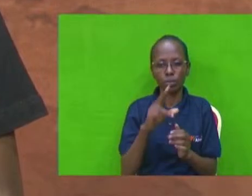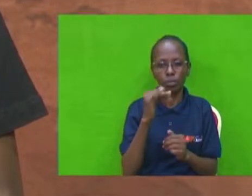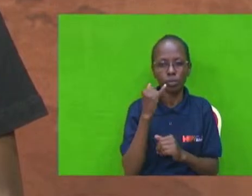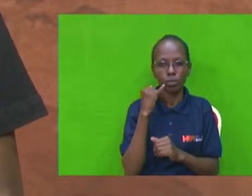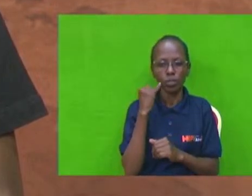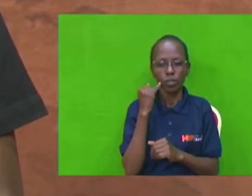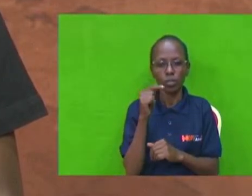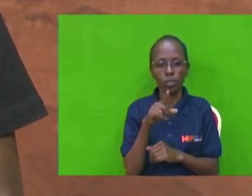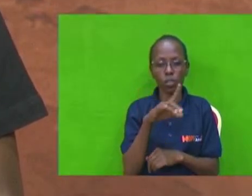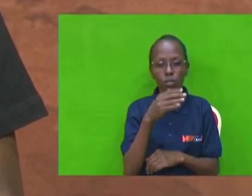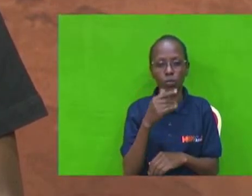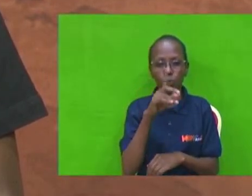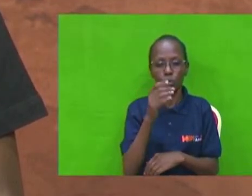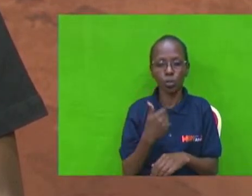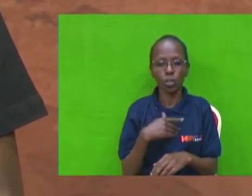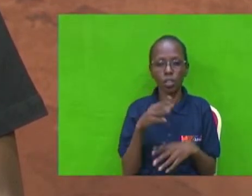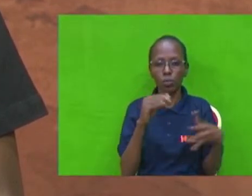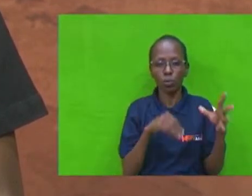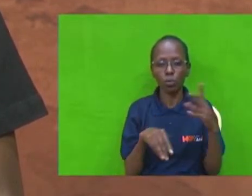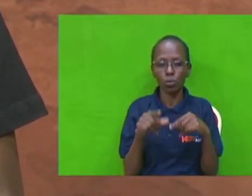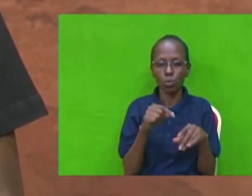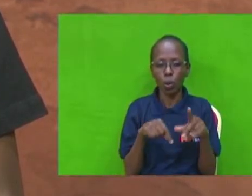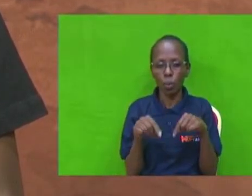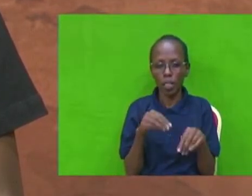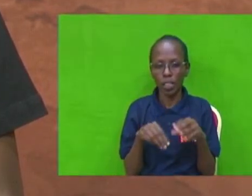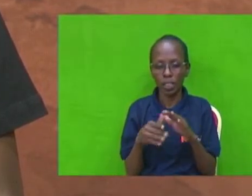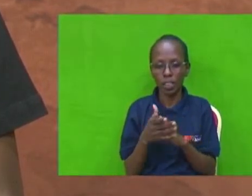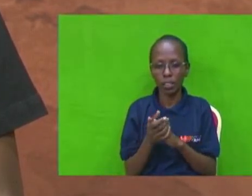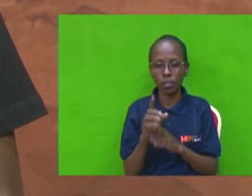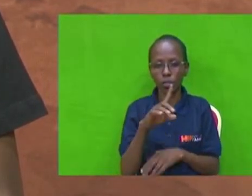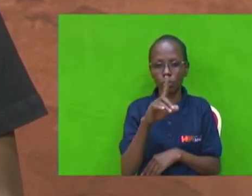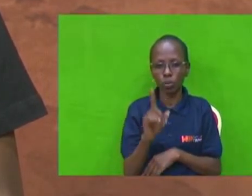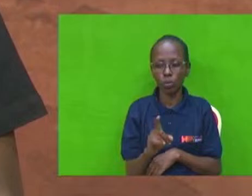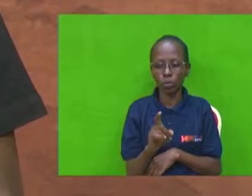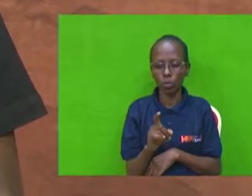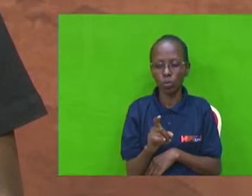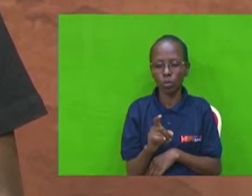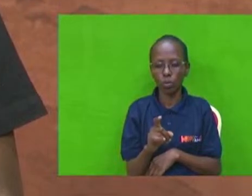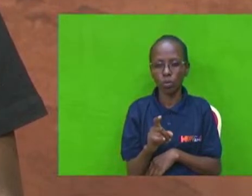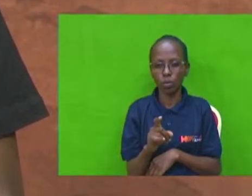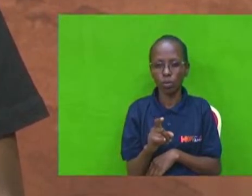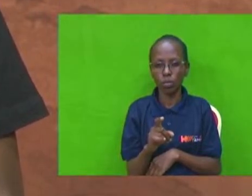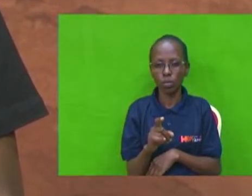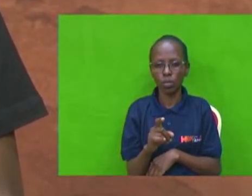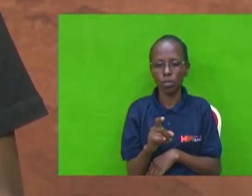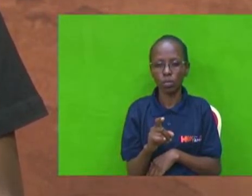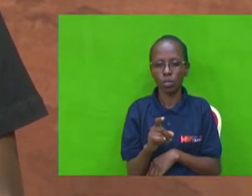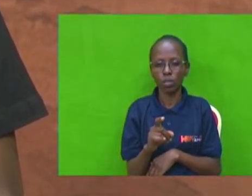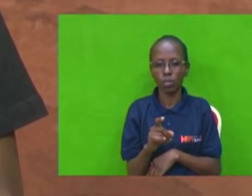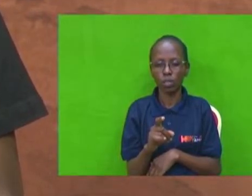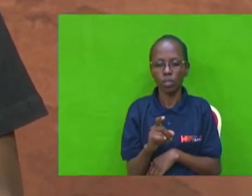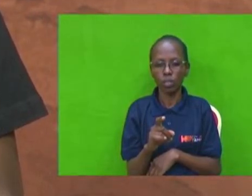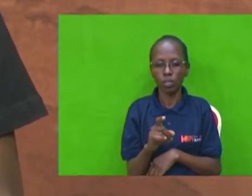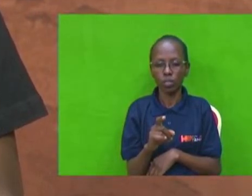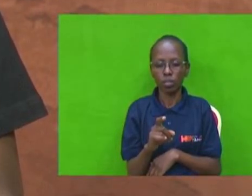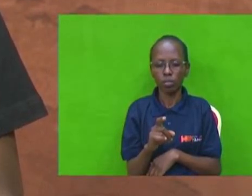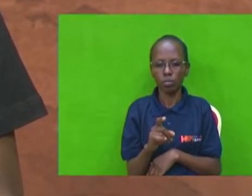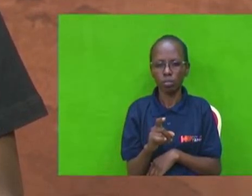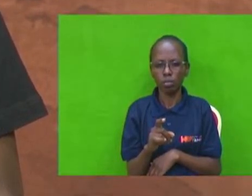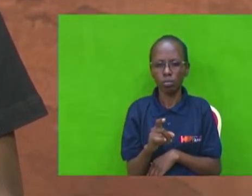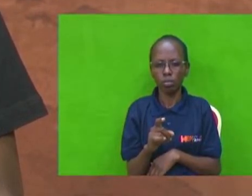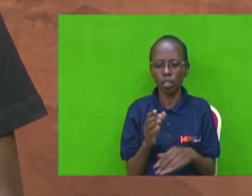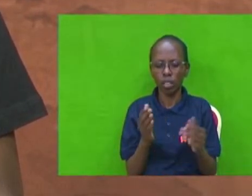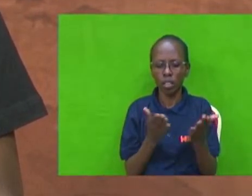Karibu, una swali au changio? Swali, swali na utao. Hii mbana mbale ni